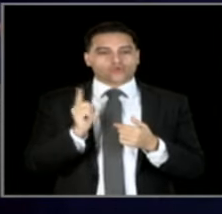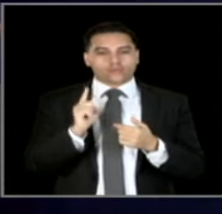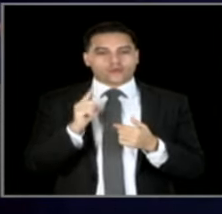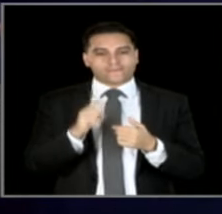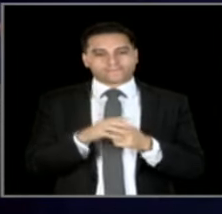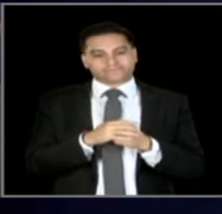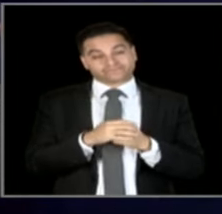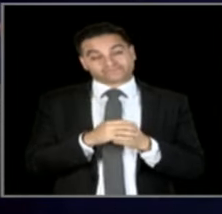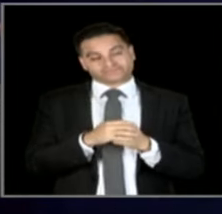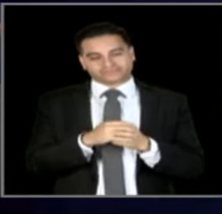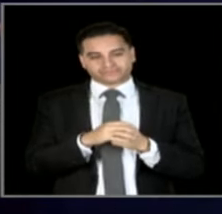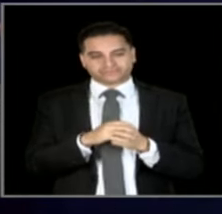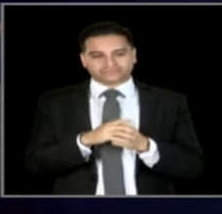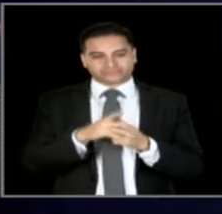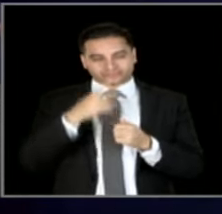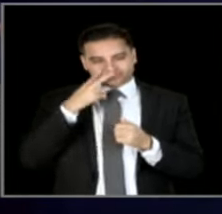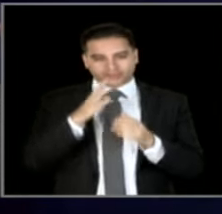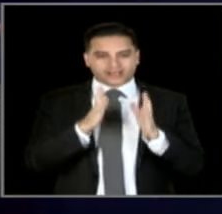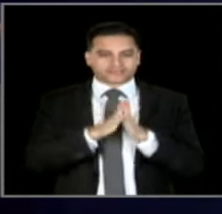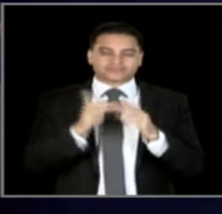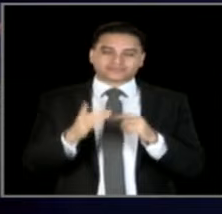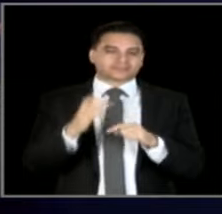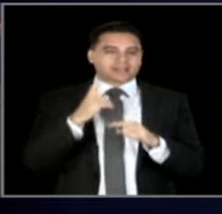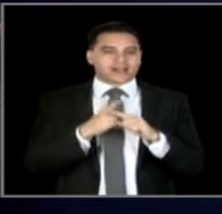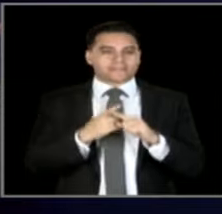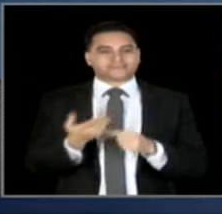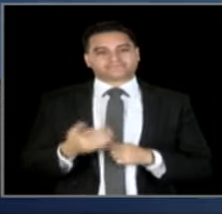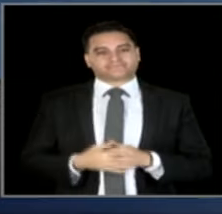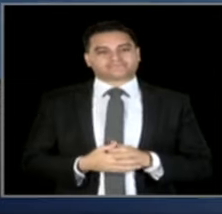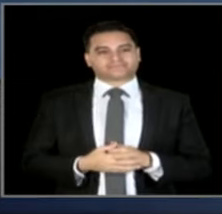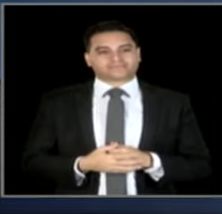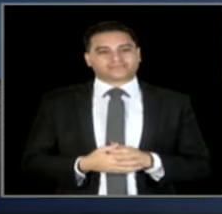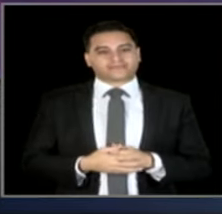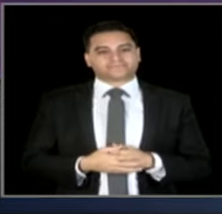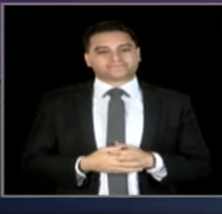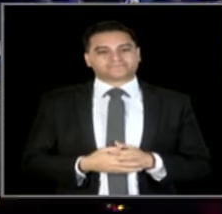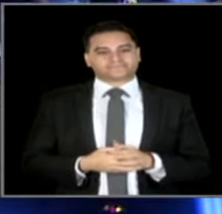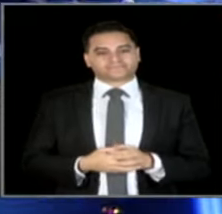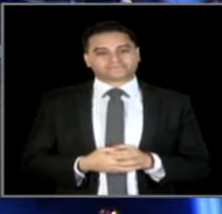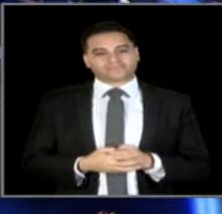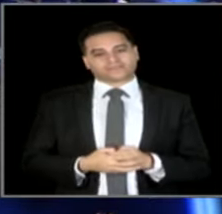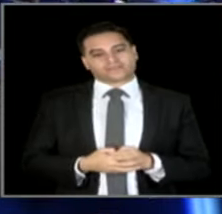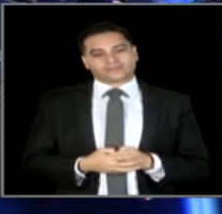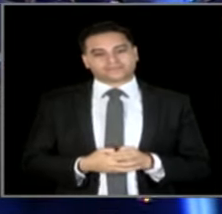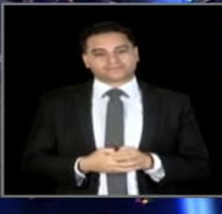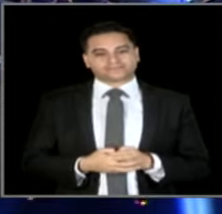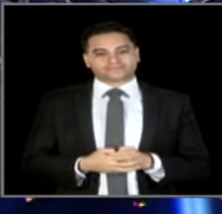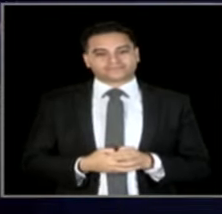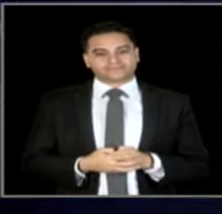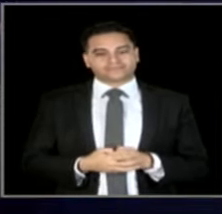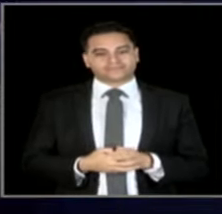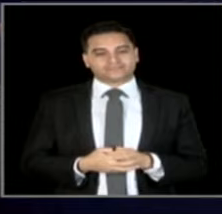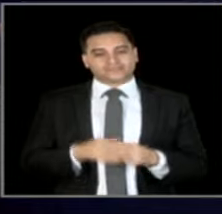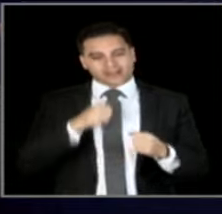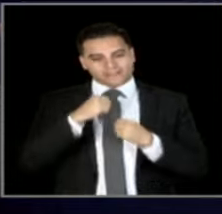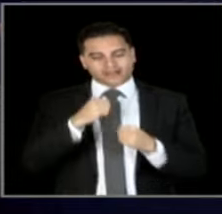بعض للأسف الشديد. هارد لك يا يوسف. إجابة خاطئة. كمال أجسام. طبعا طبعا كمال